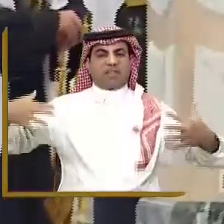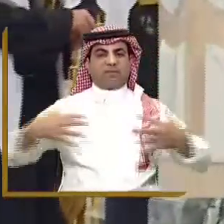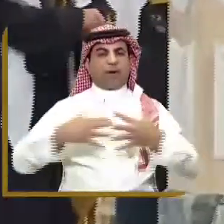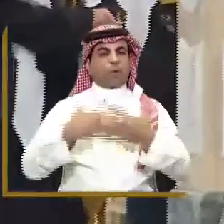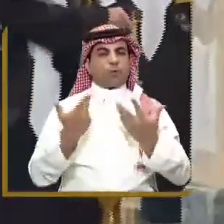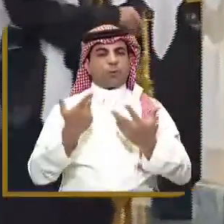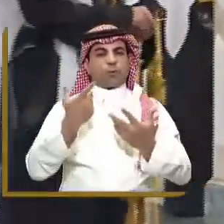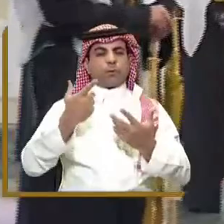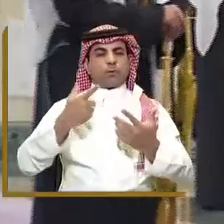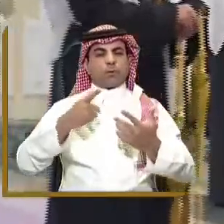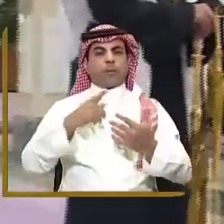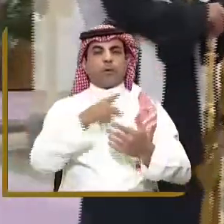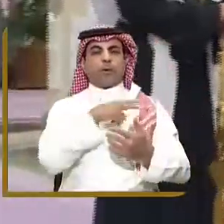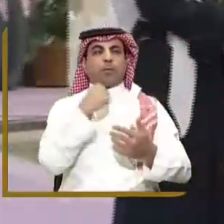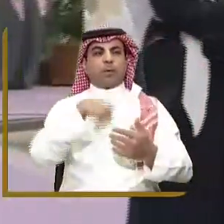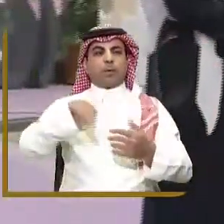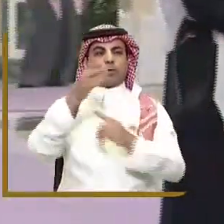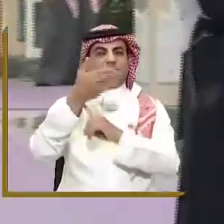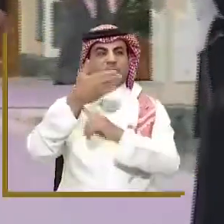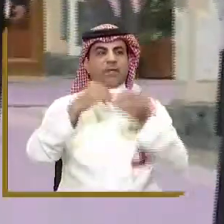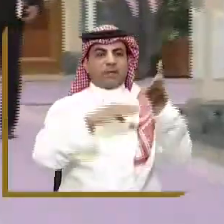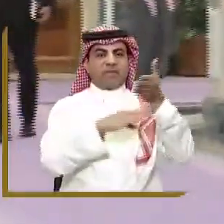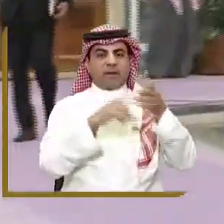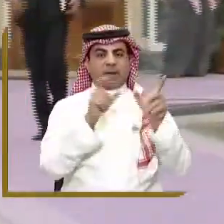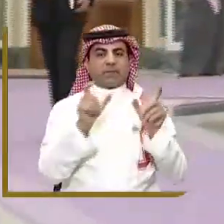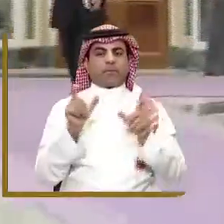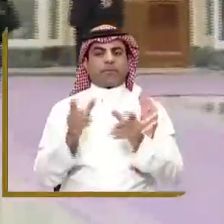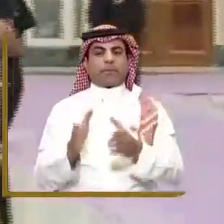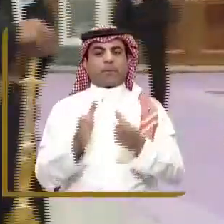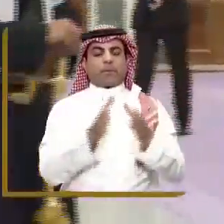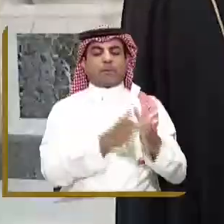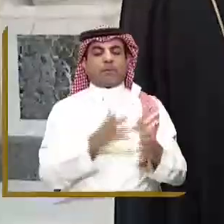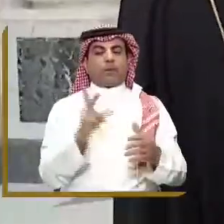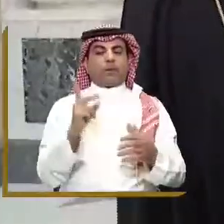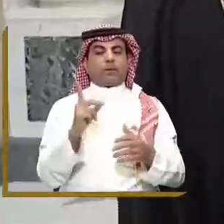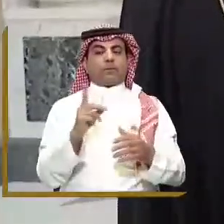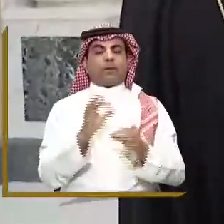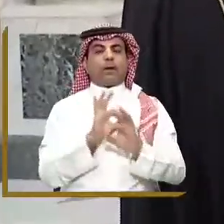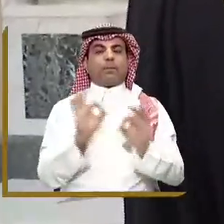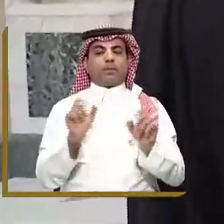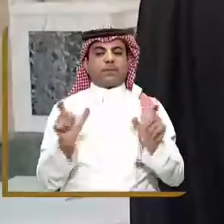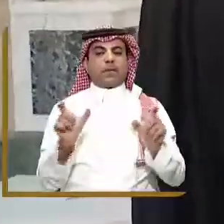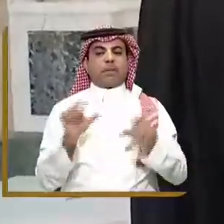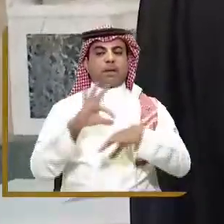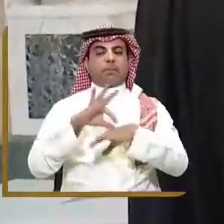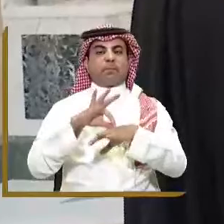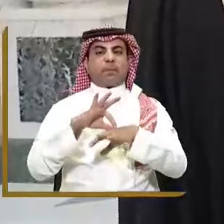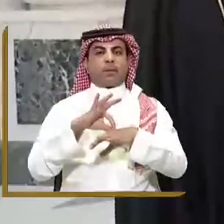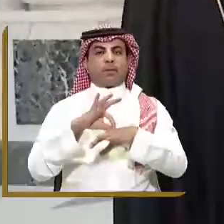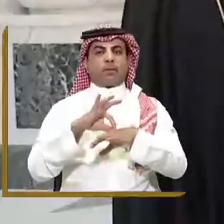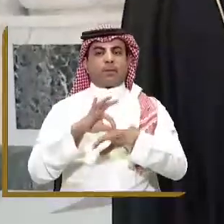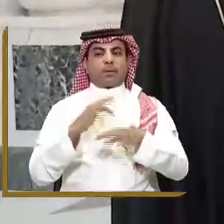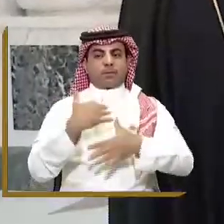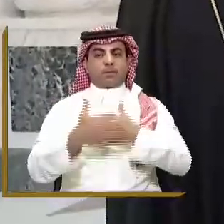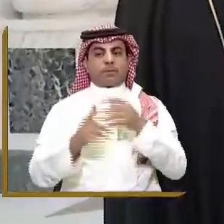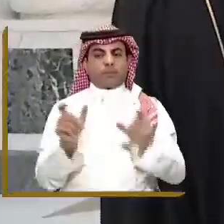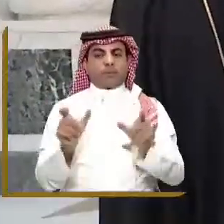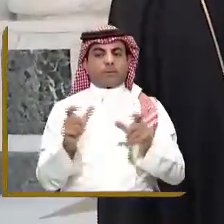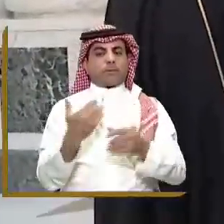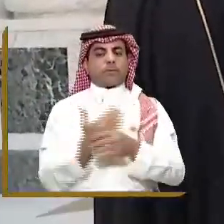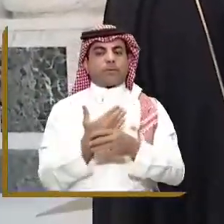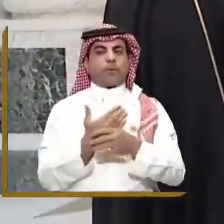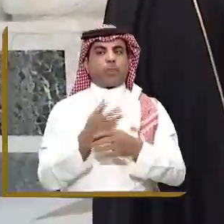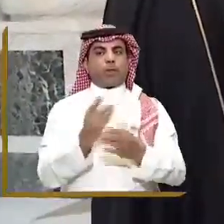1961 ميلادية. هذا وأعرب الجانبان عن التزامهما ببذل جميع الجهود لضمان سلامة مواطني